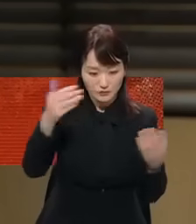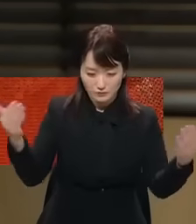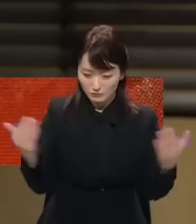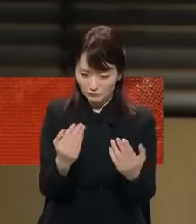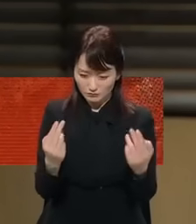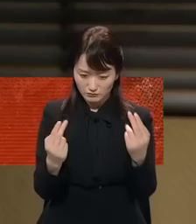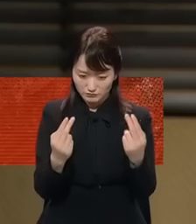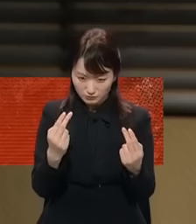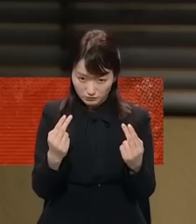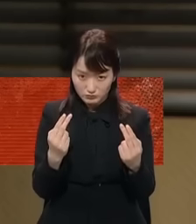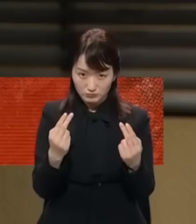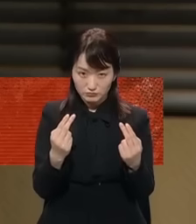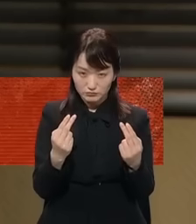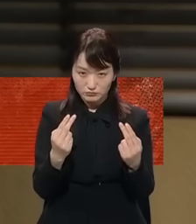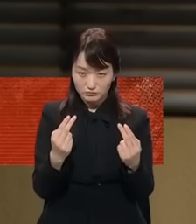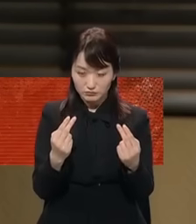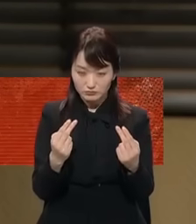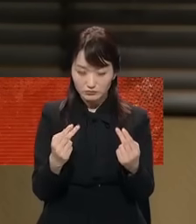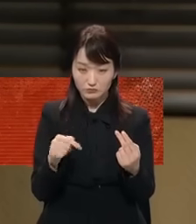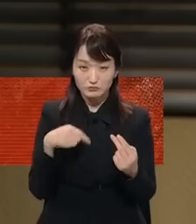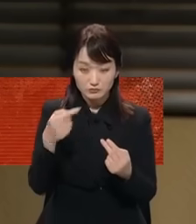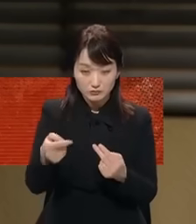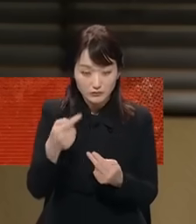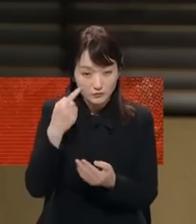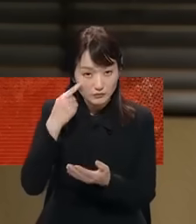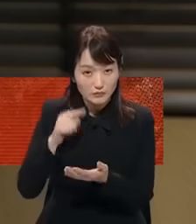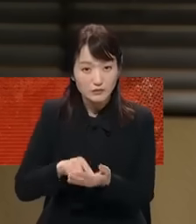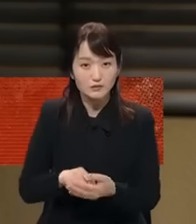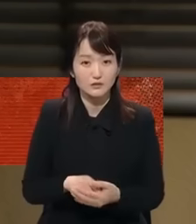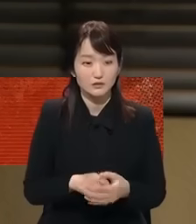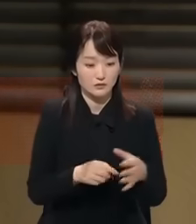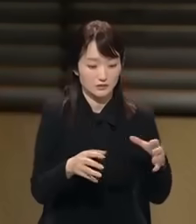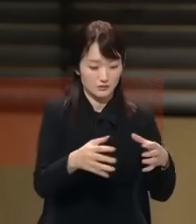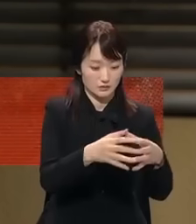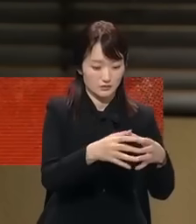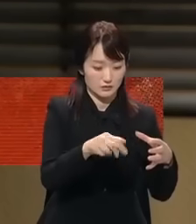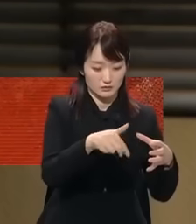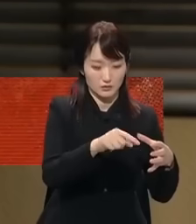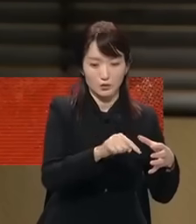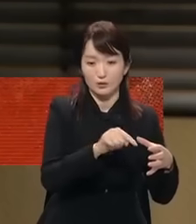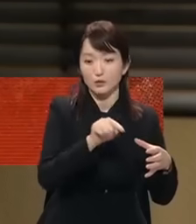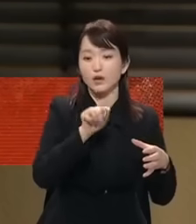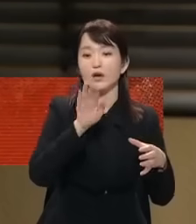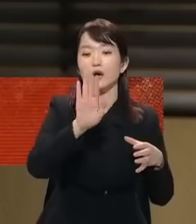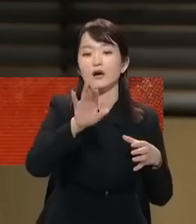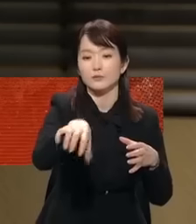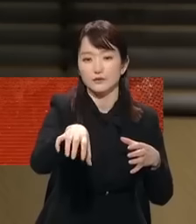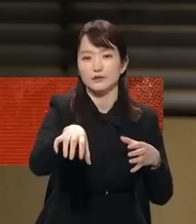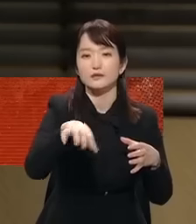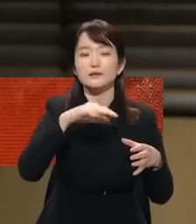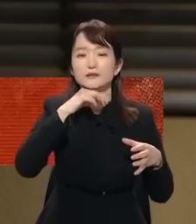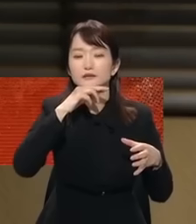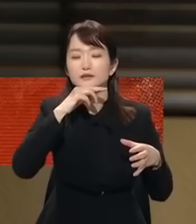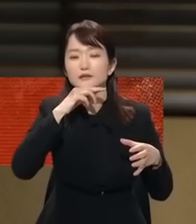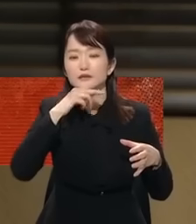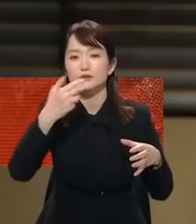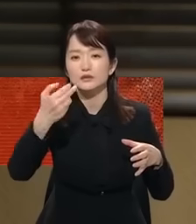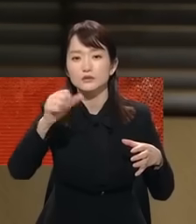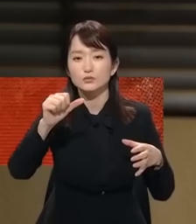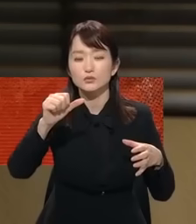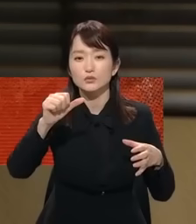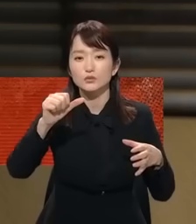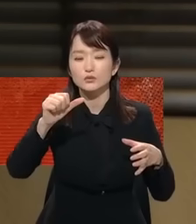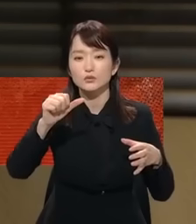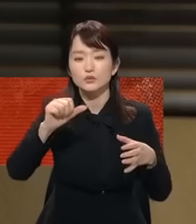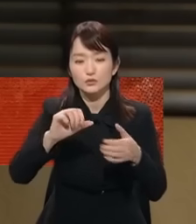지나지 않아서 밝혀졌어요이 정화조 바로 앞집에 살고 있었던 82세 실종 당시 82세 있던 손모 씨의